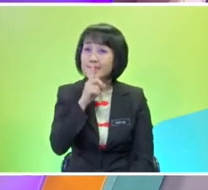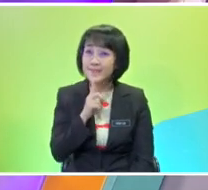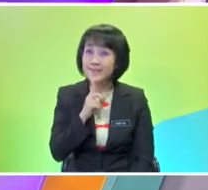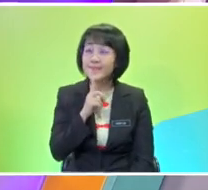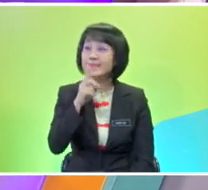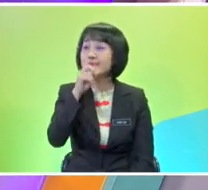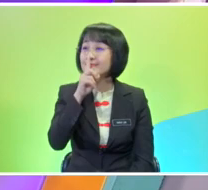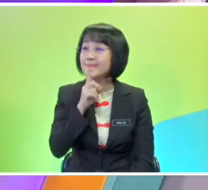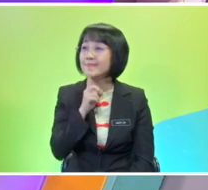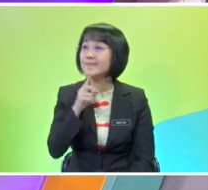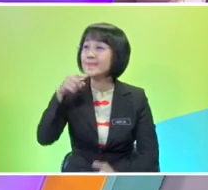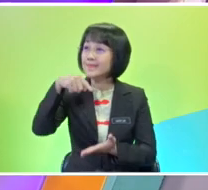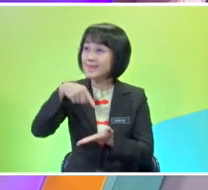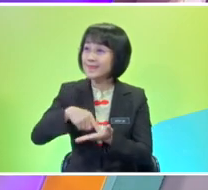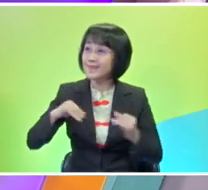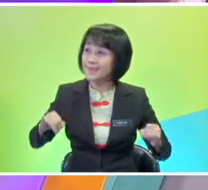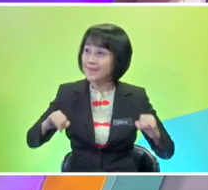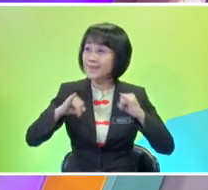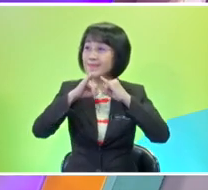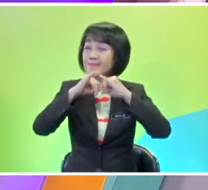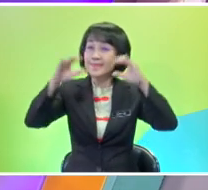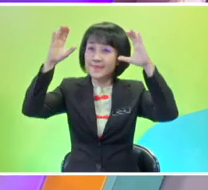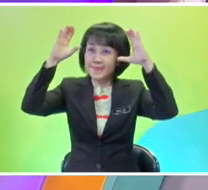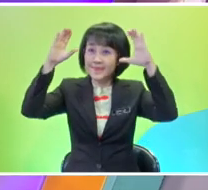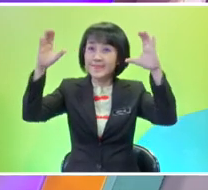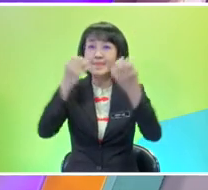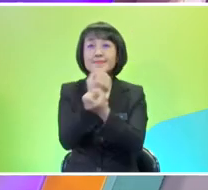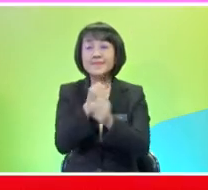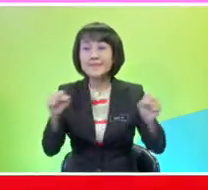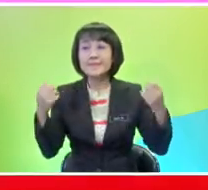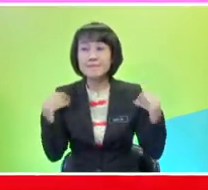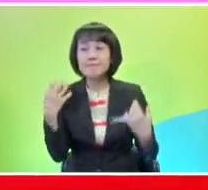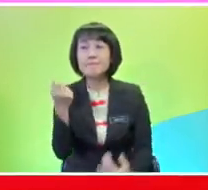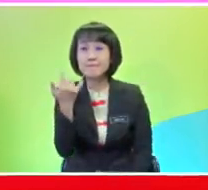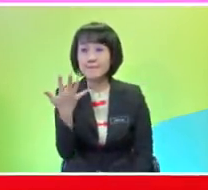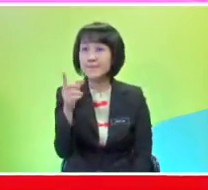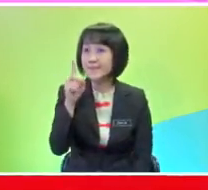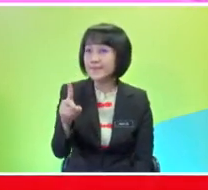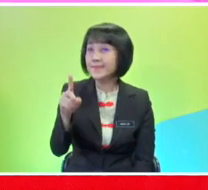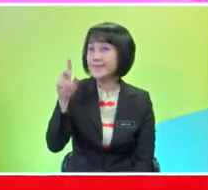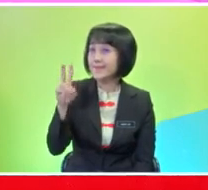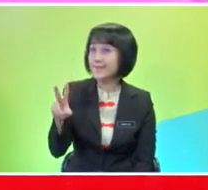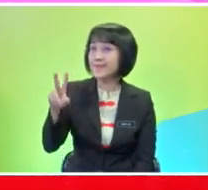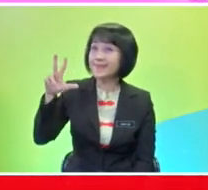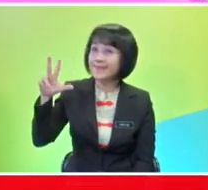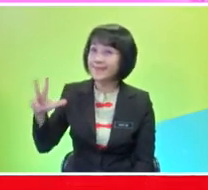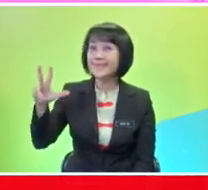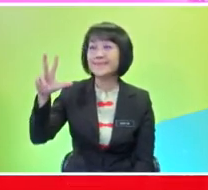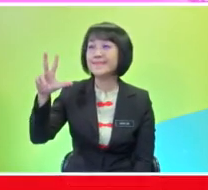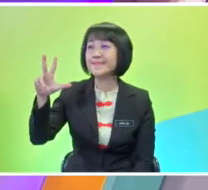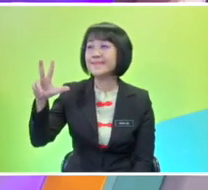inilah istana yang Cikgu telah sediakan satu dua tiga